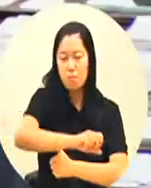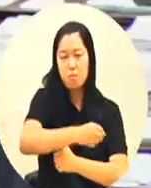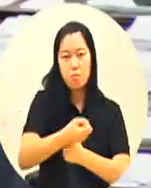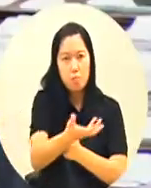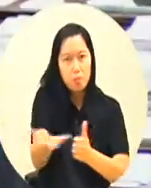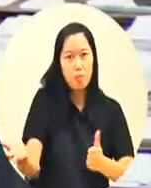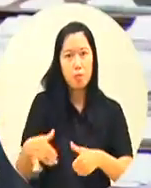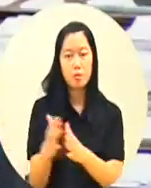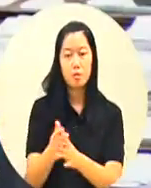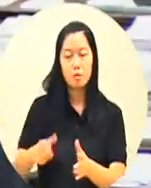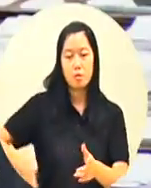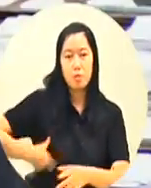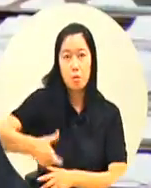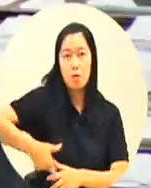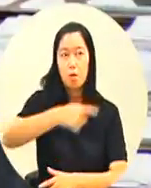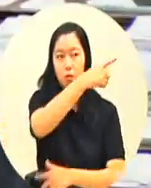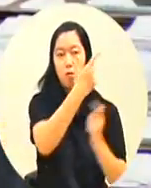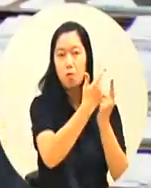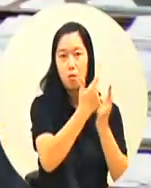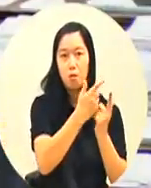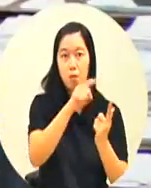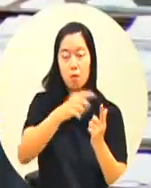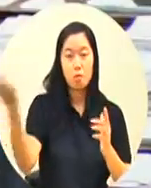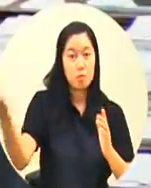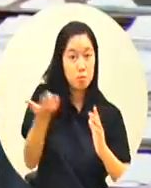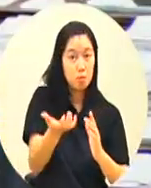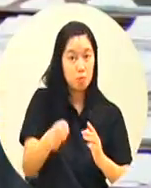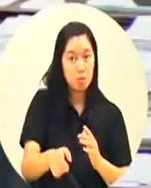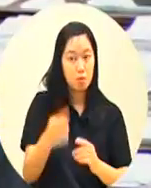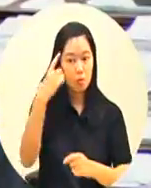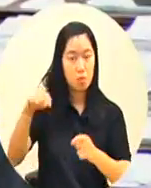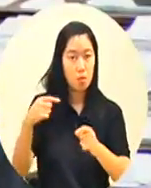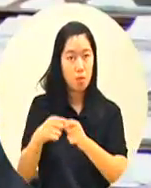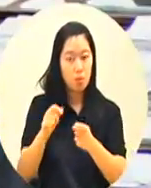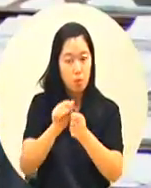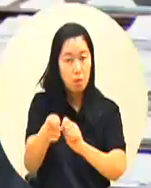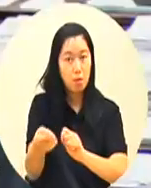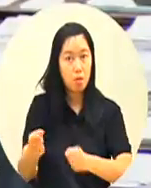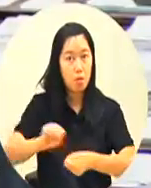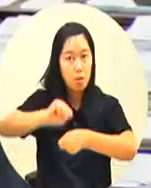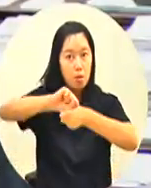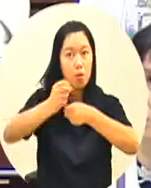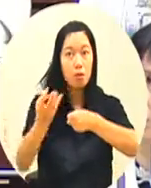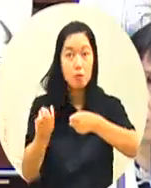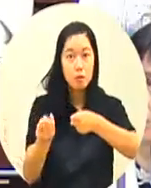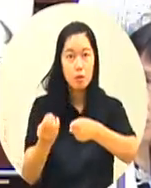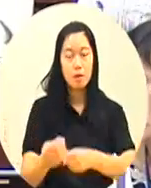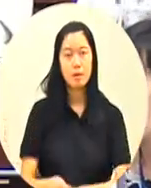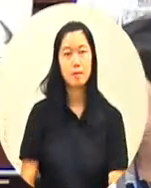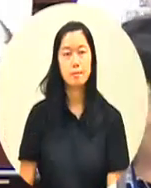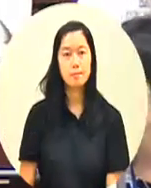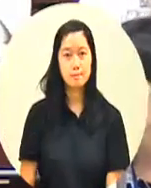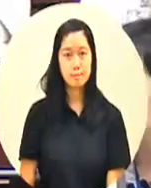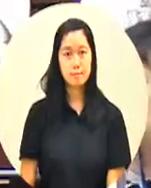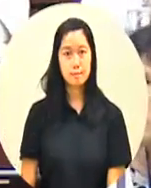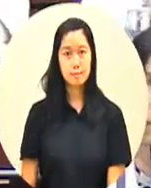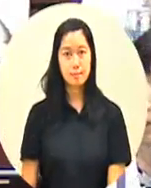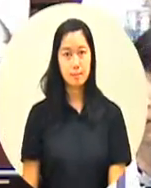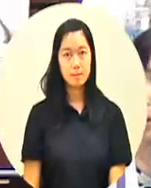税都在台北。那现在它迁过来之后，明年我们的税金可以增加多少？